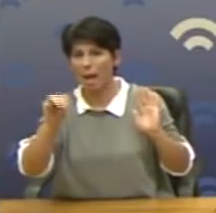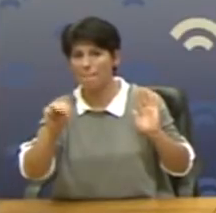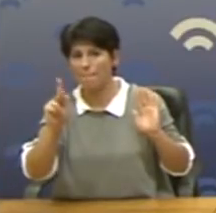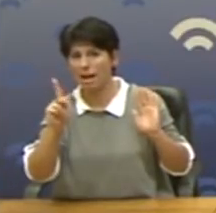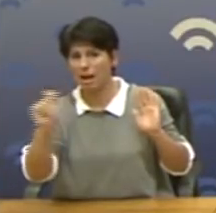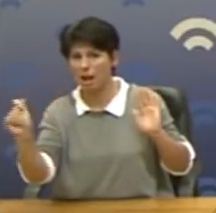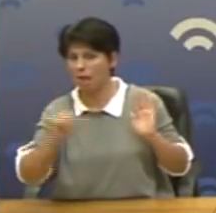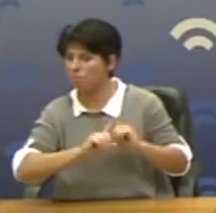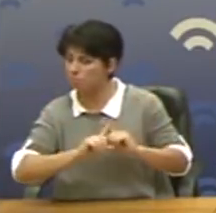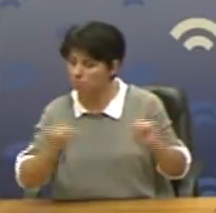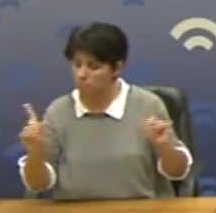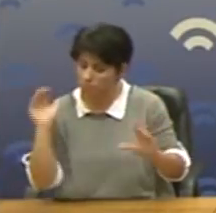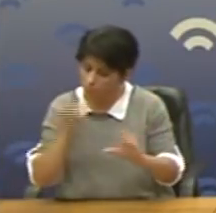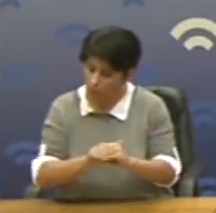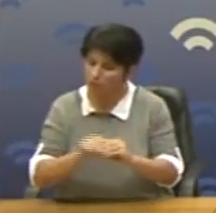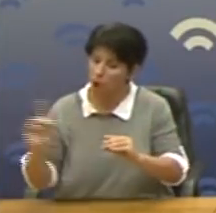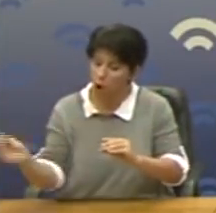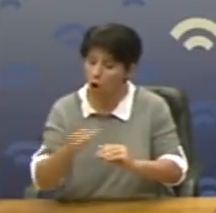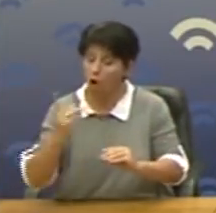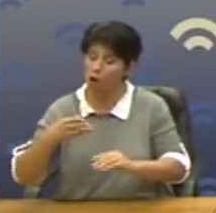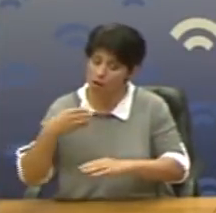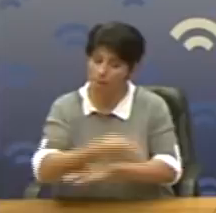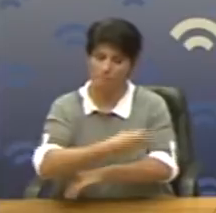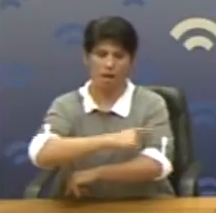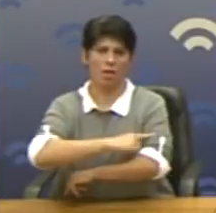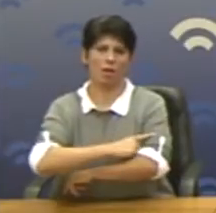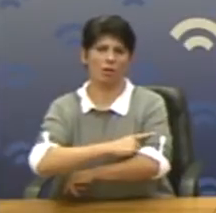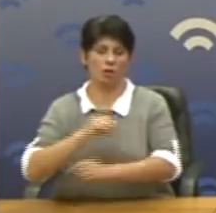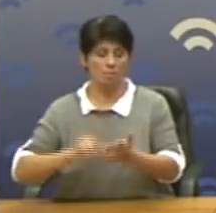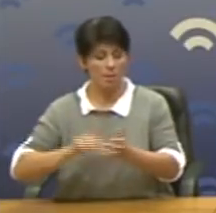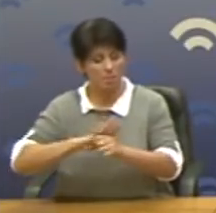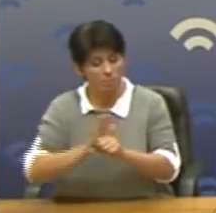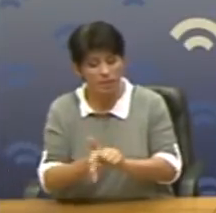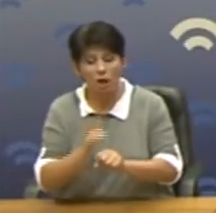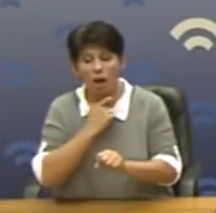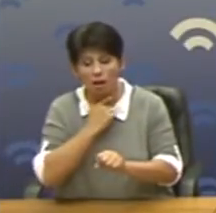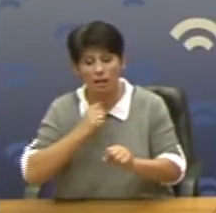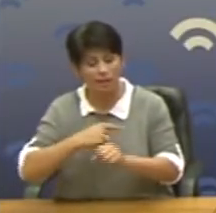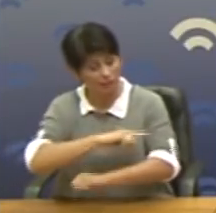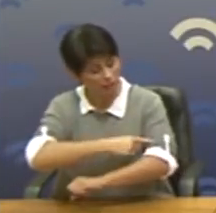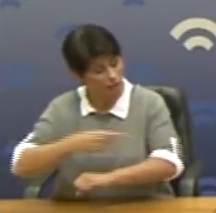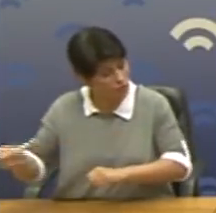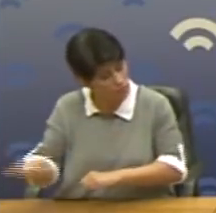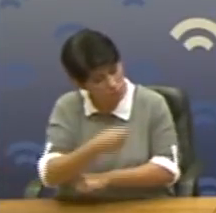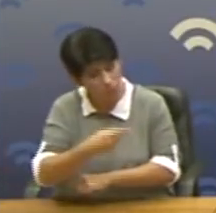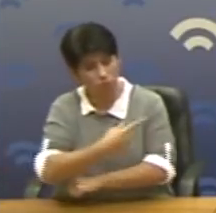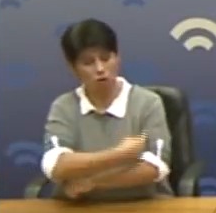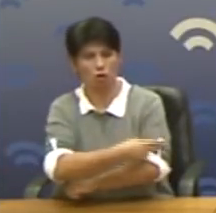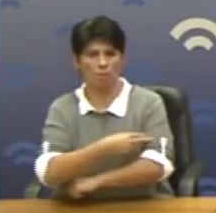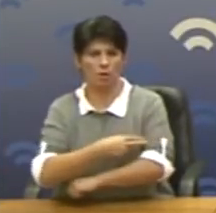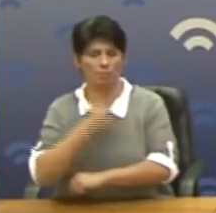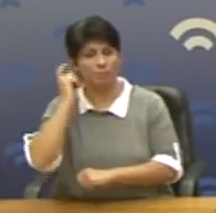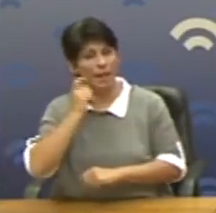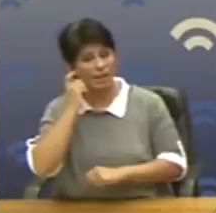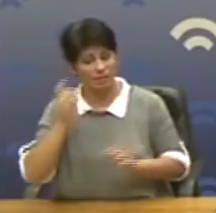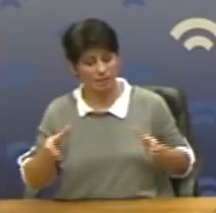το αντικαταστήσετε με κάτι άλλο που θα καλύπτει πλήρως τις υγειονομικές τους ανάγκες. Η έκθεση της Επιτροπής για τα